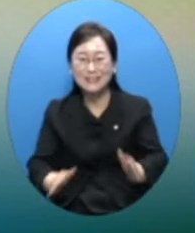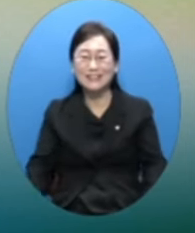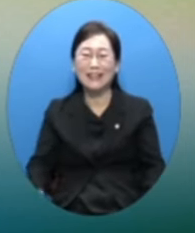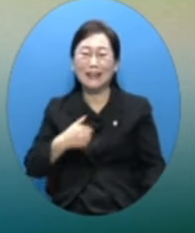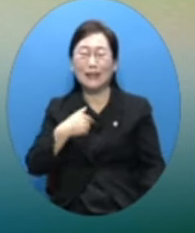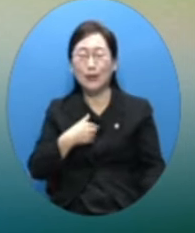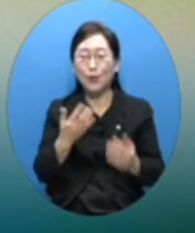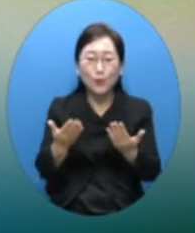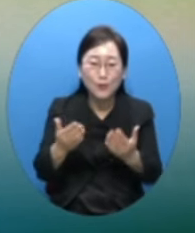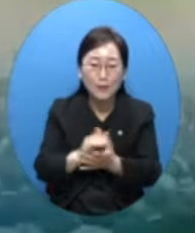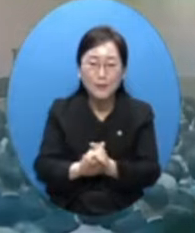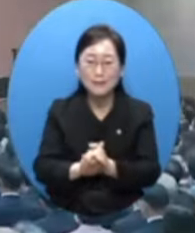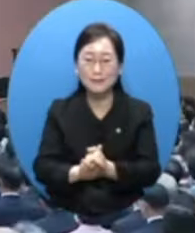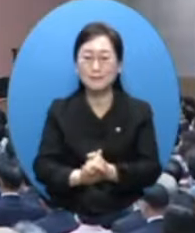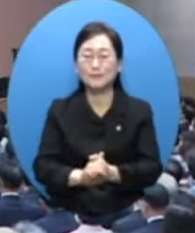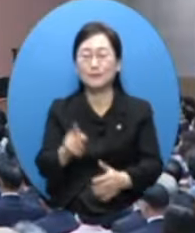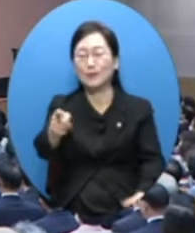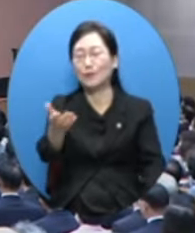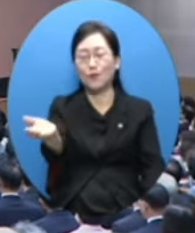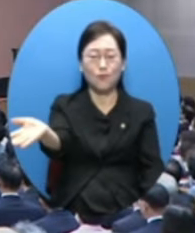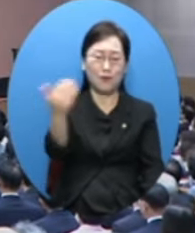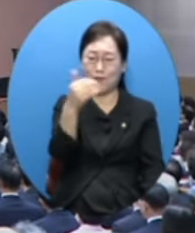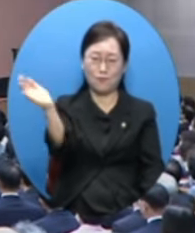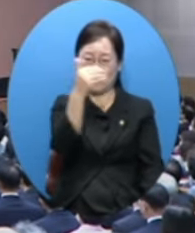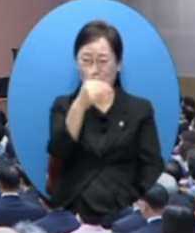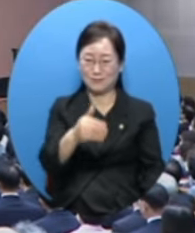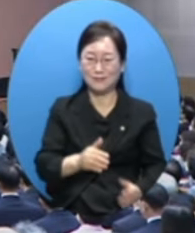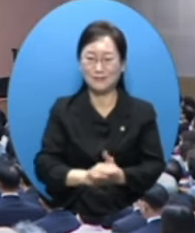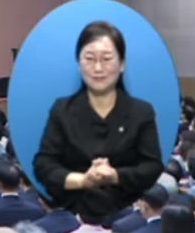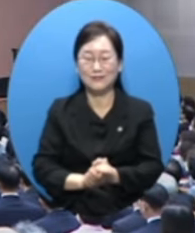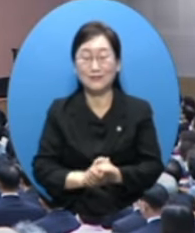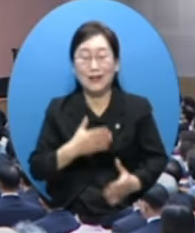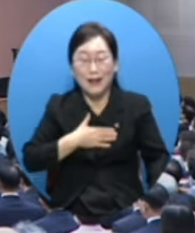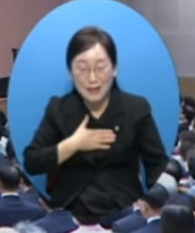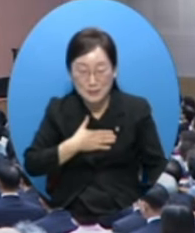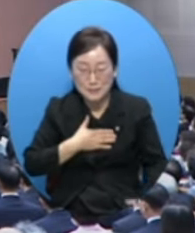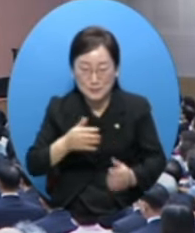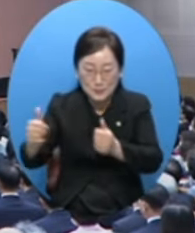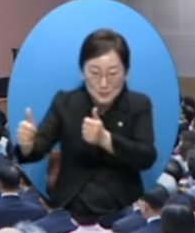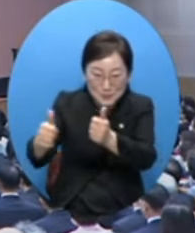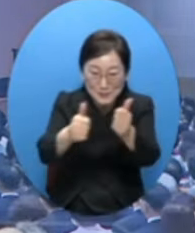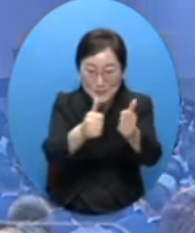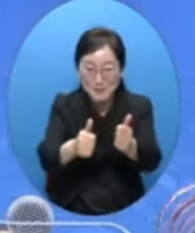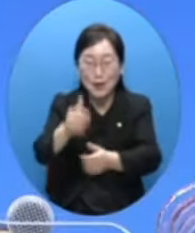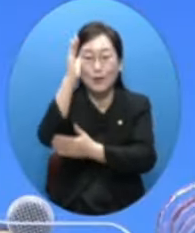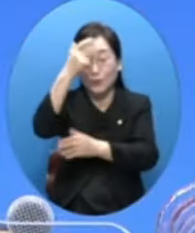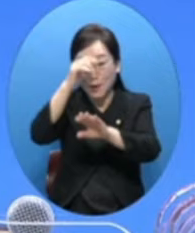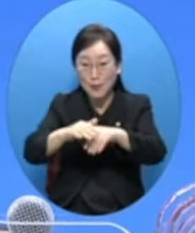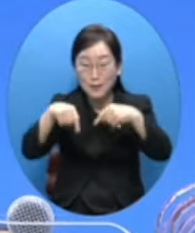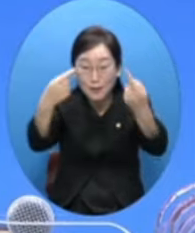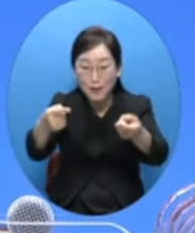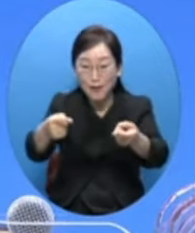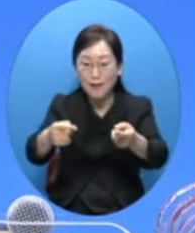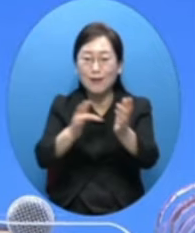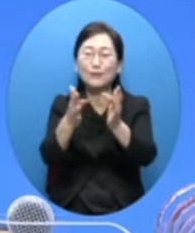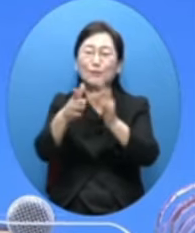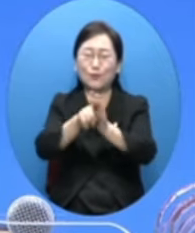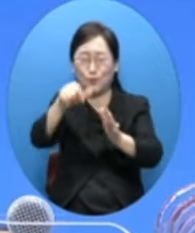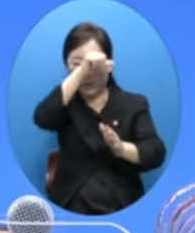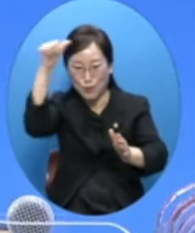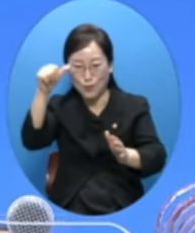어떻게 하면 좋겠습니까? 잠만 말고 나 지금 따라오라고. 그리고 다른 데 가서 부흥에 참석해갖고 예수 믿고 나중에 그 교회 장로가